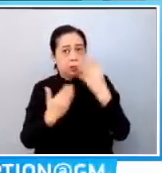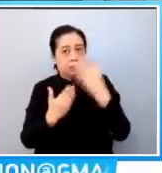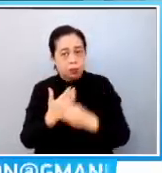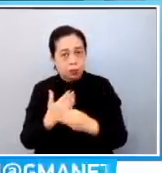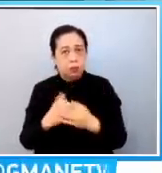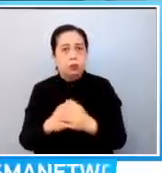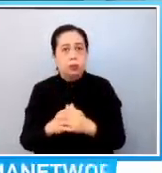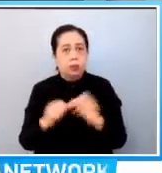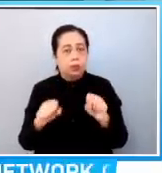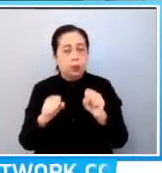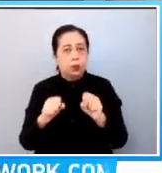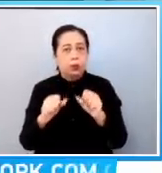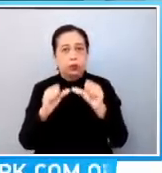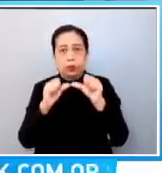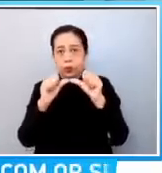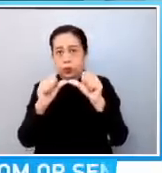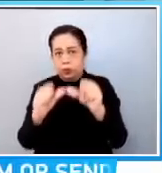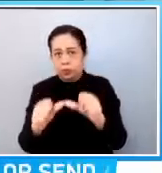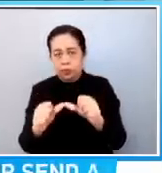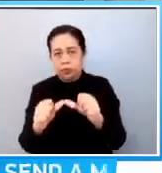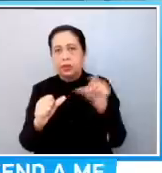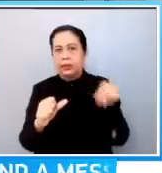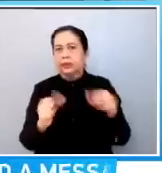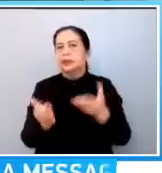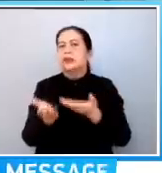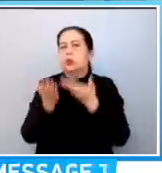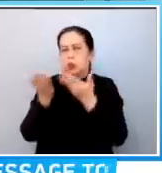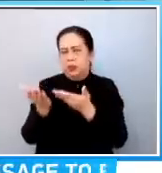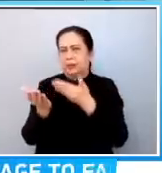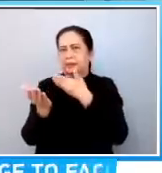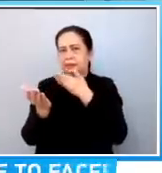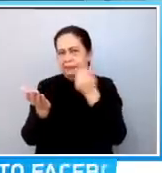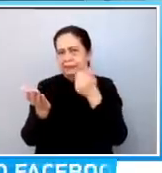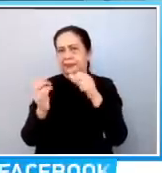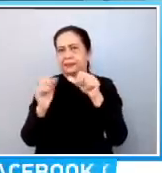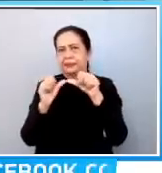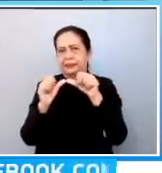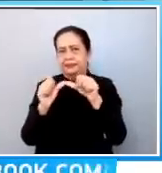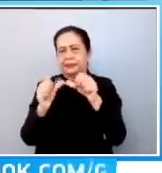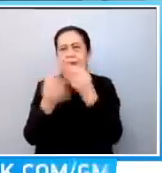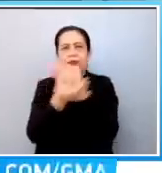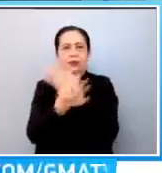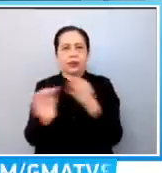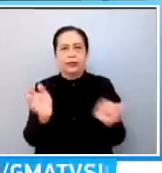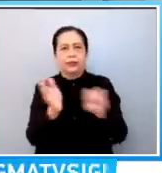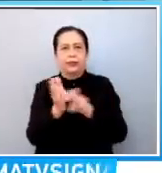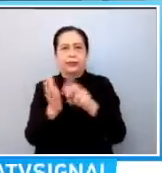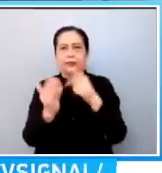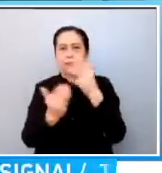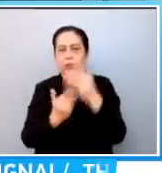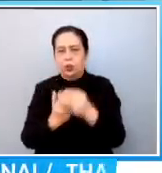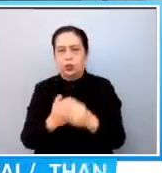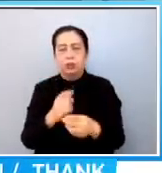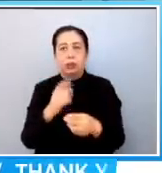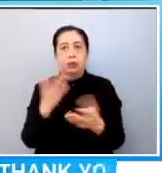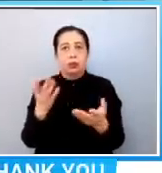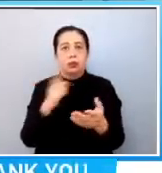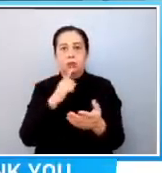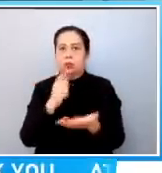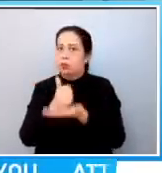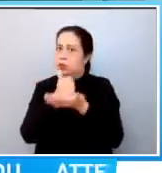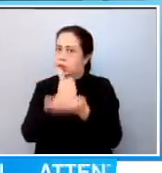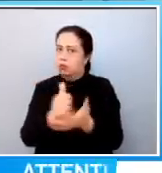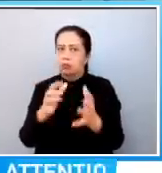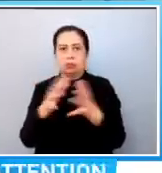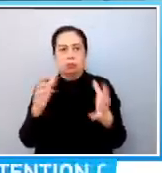pwedeng ipagpatuloy, ay inire-recommend nila na may ipagpatuloy itong libreng sakay program kasi bukod sa nakakatulong ito dun sa mga